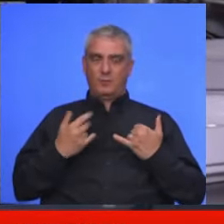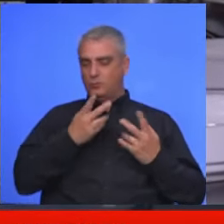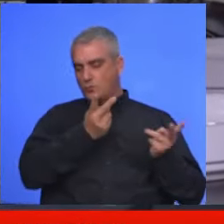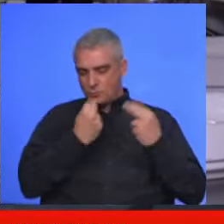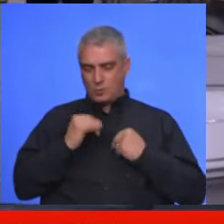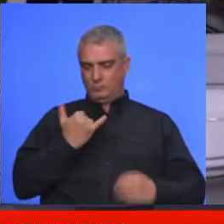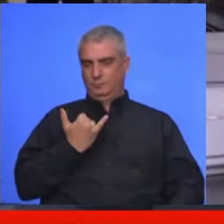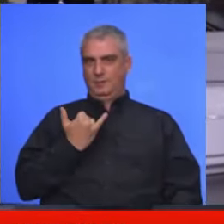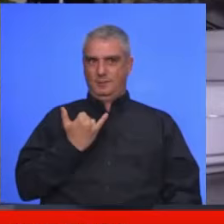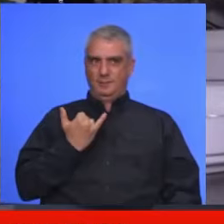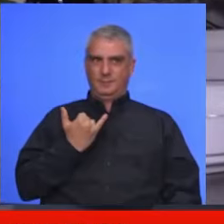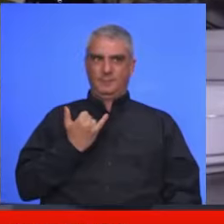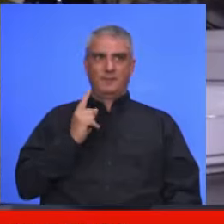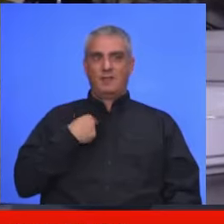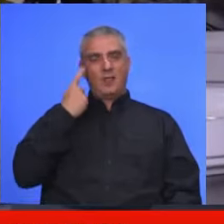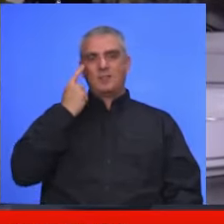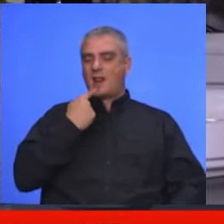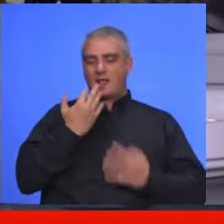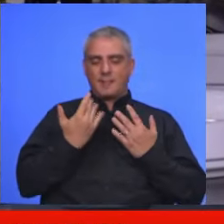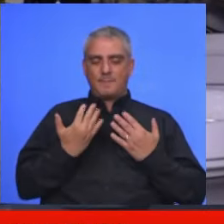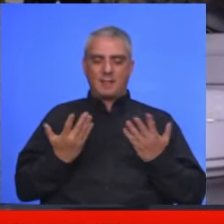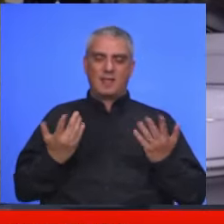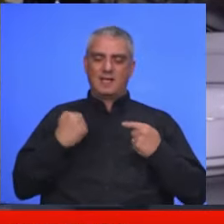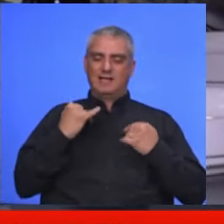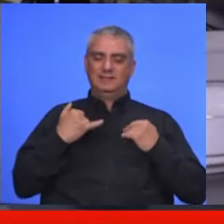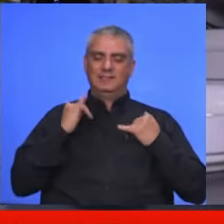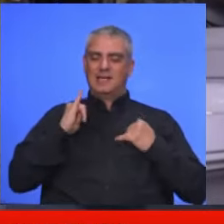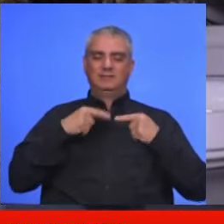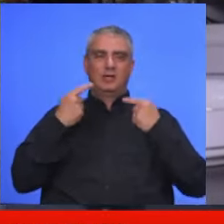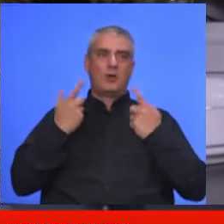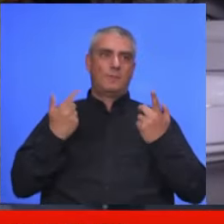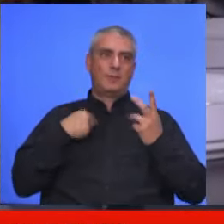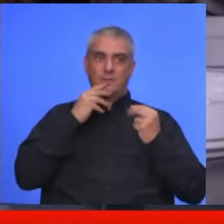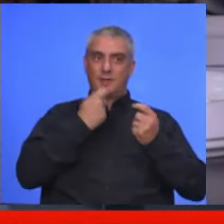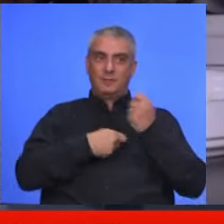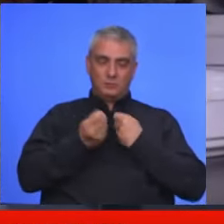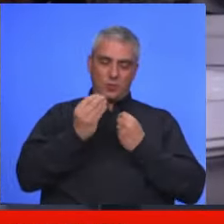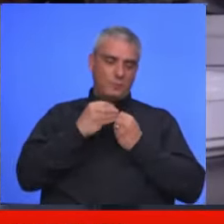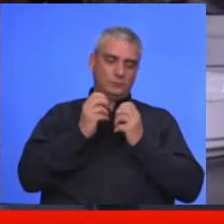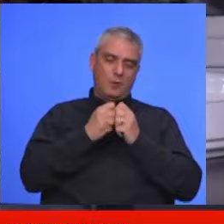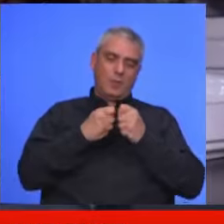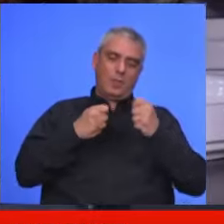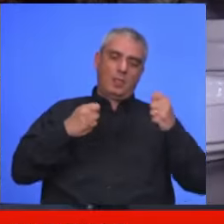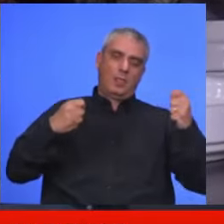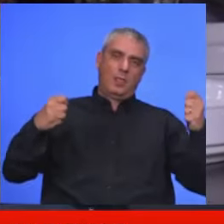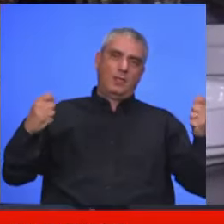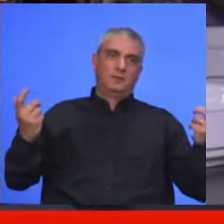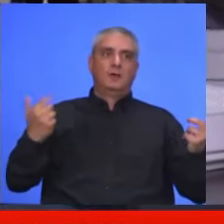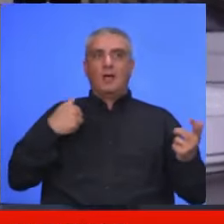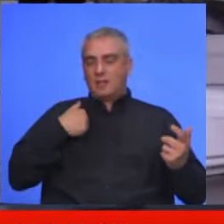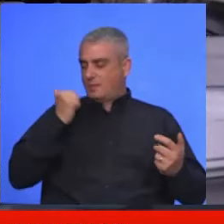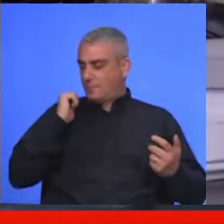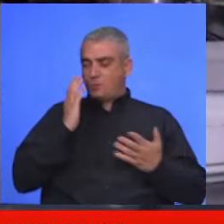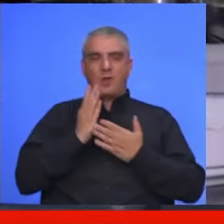חוזר. אבל אני לא יודע לסמן כרגע את היום. עכשיו מדברים על עסקה, זה עוד משהו שמותח. אז אני מאתמול